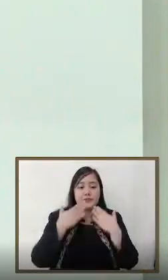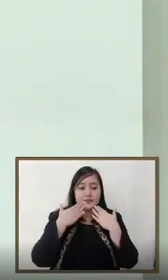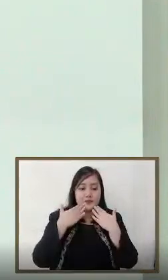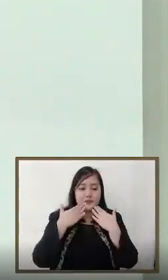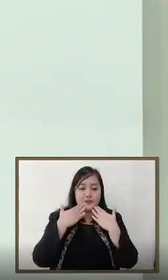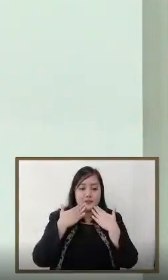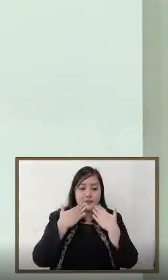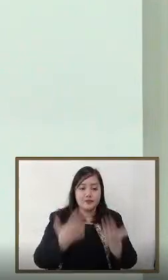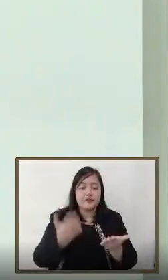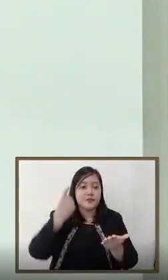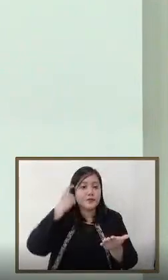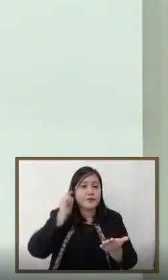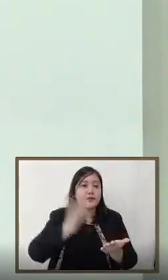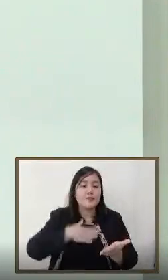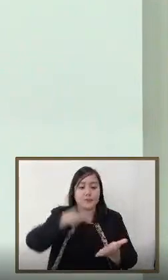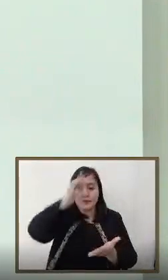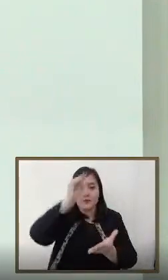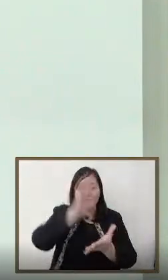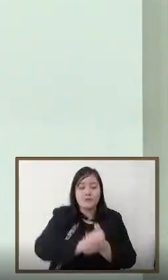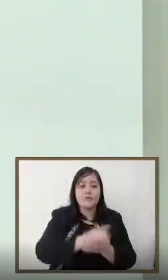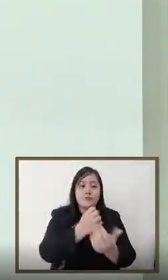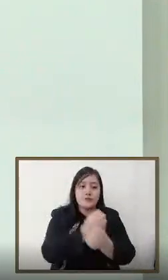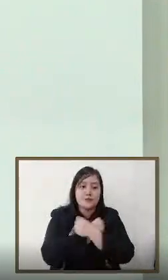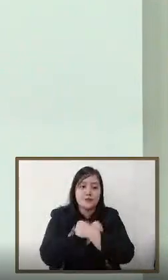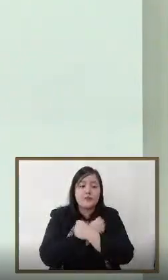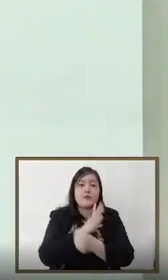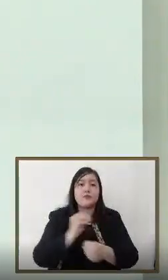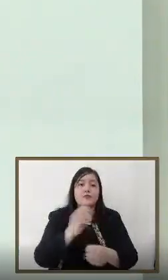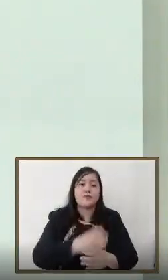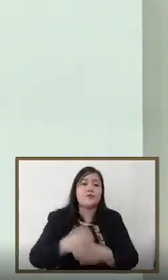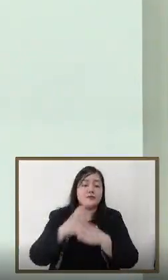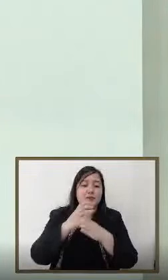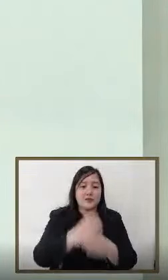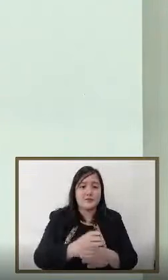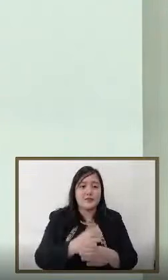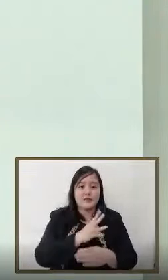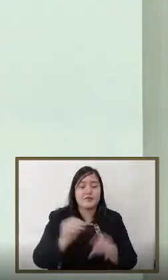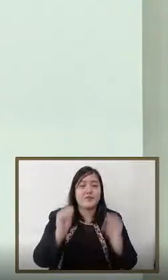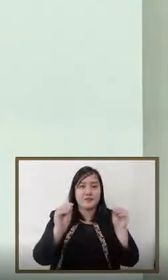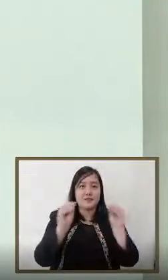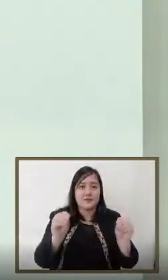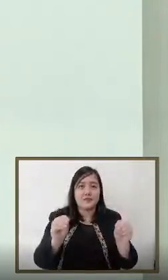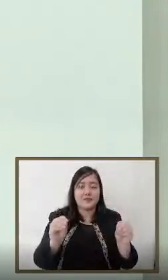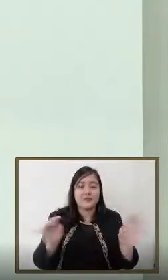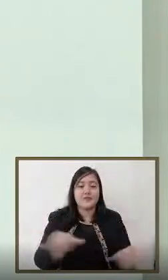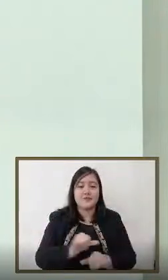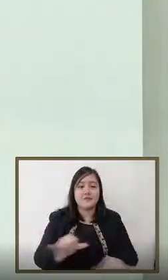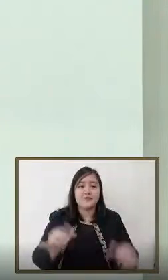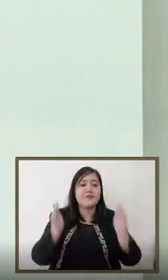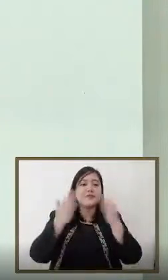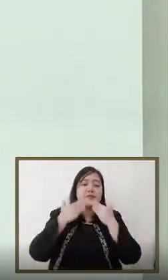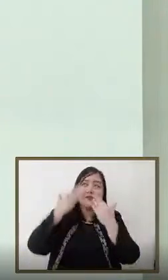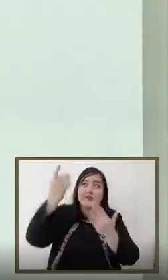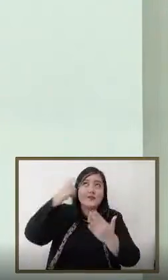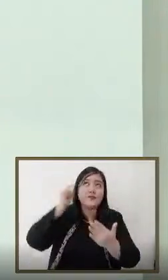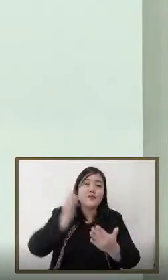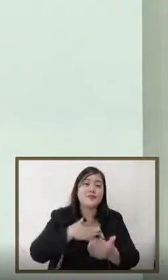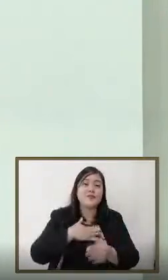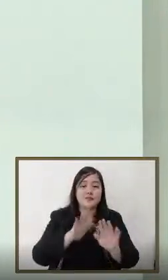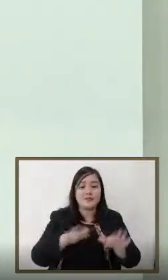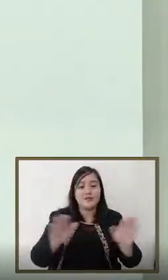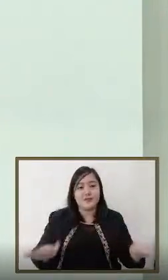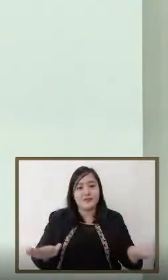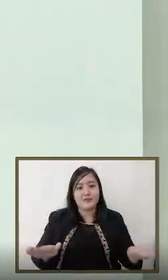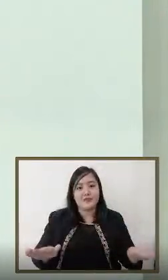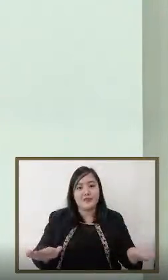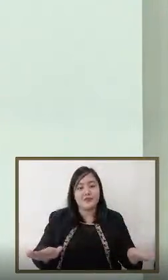kanyang pag-care, sa pagturo, at sa lahat-lahat. Salamat din po sa Panginoon sa aking mga anak. Ayan, yung dalawang bata, si Daniel